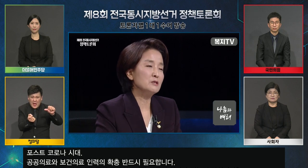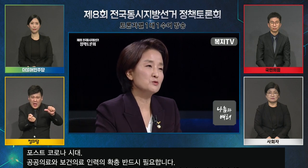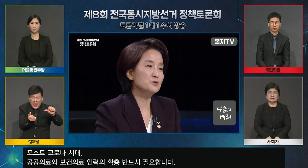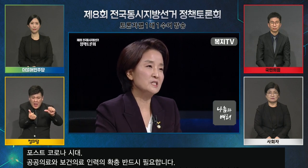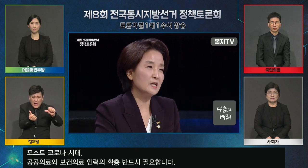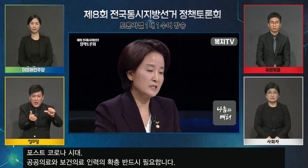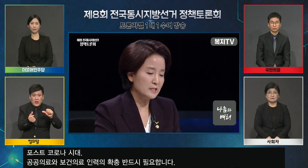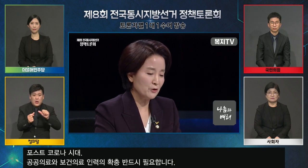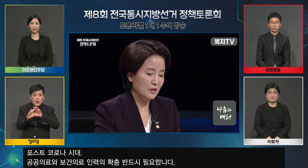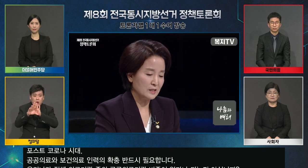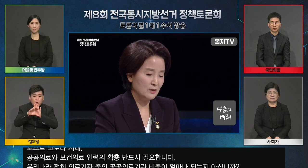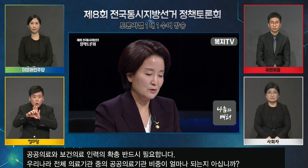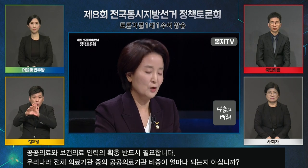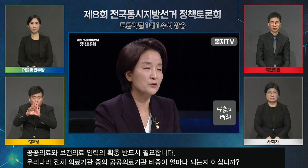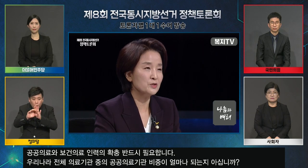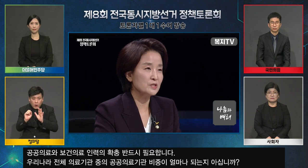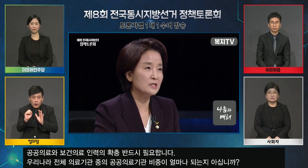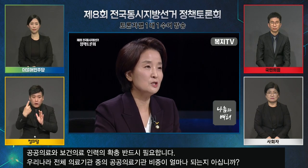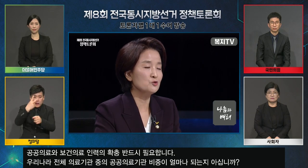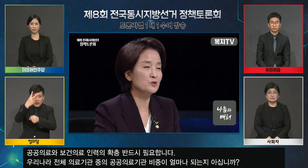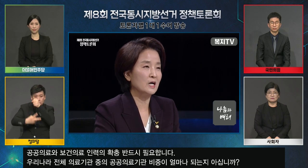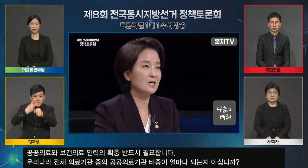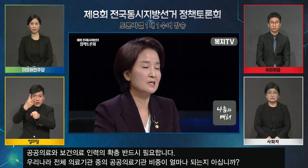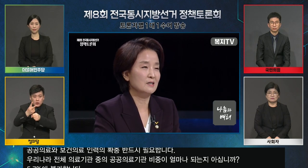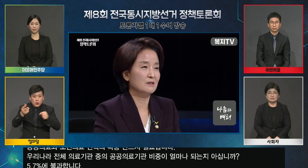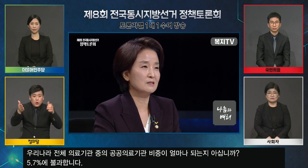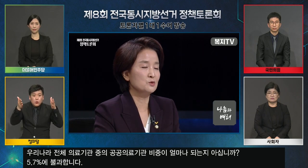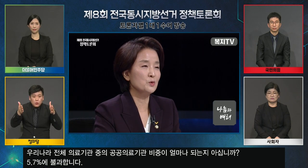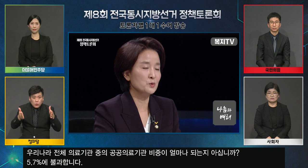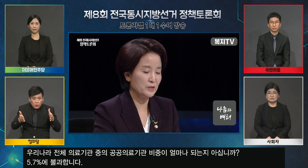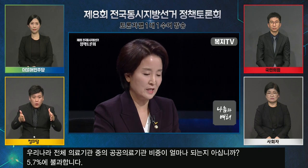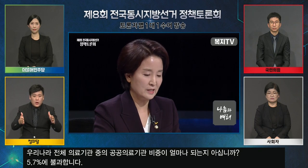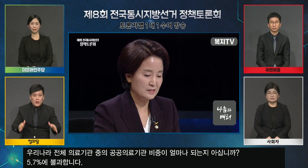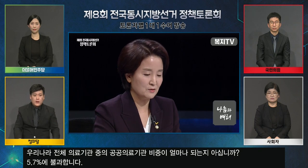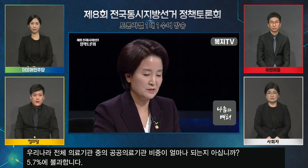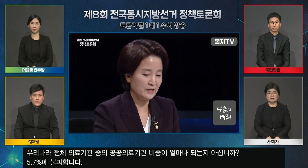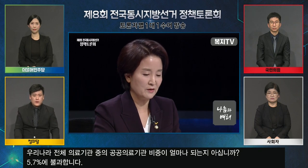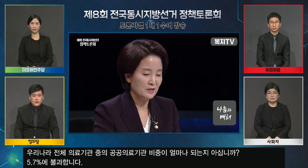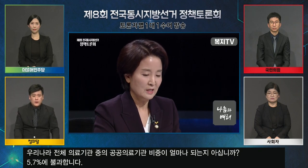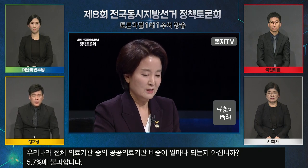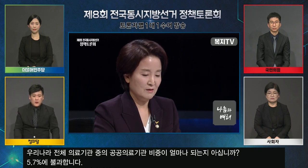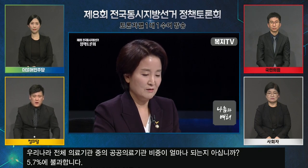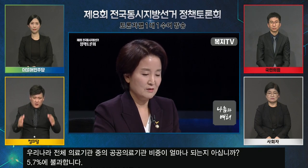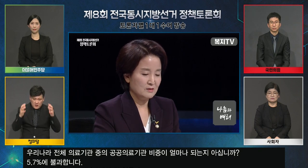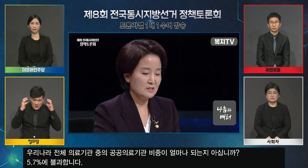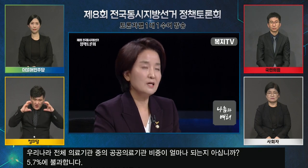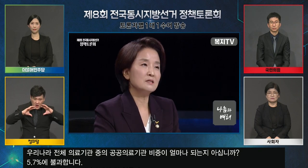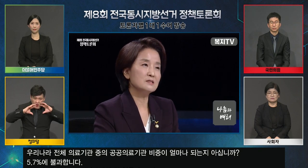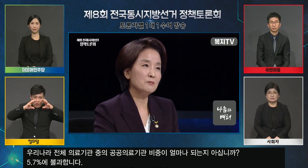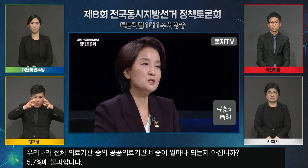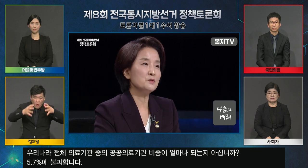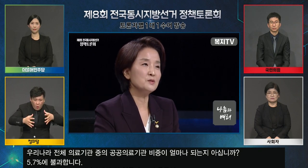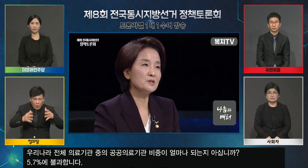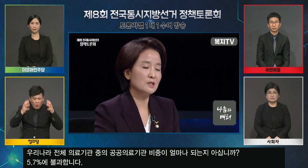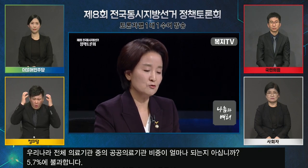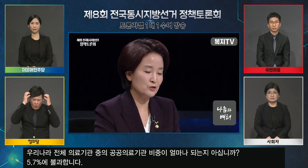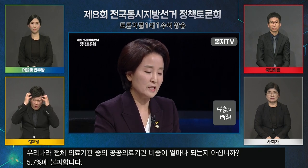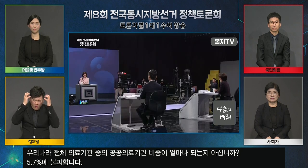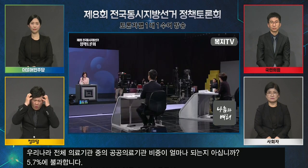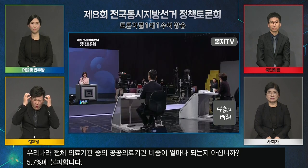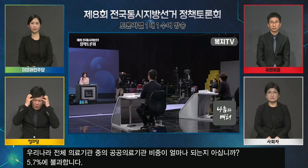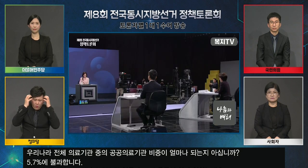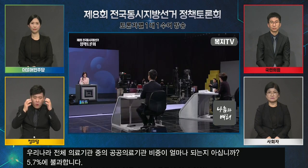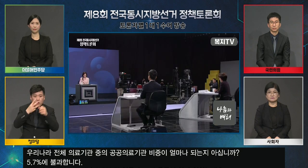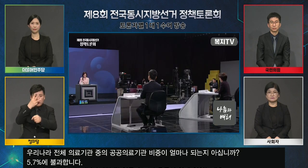팬데믹으로 지난 2년간 전 인류가 소용돌이 안에 있었는데요. 지난 3년간